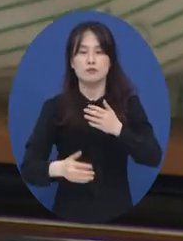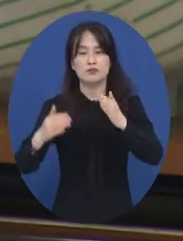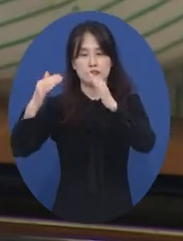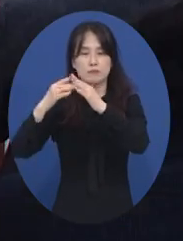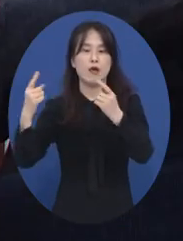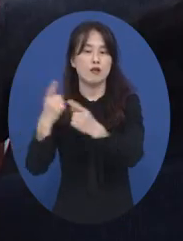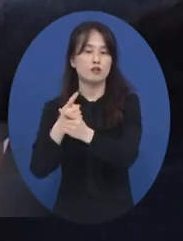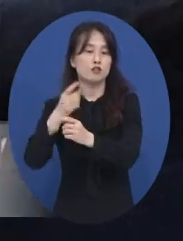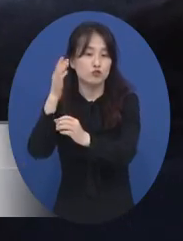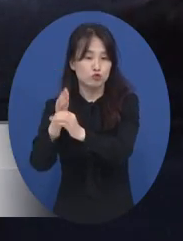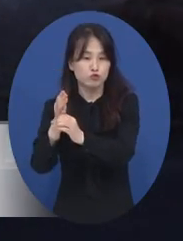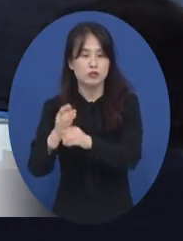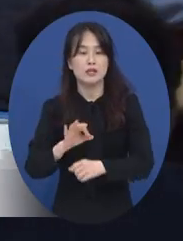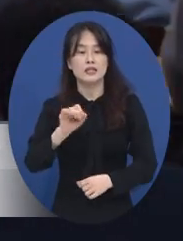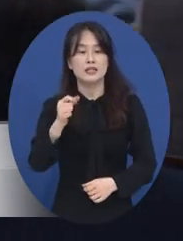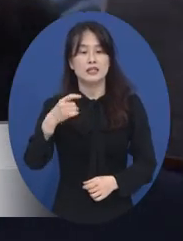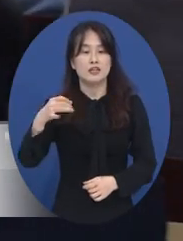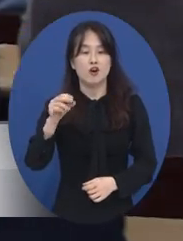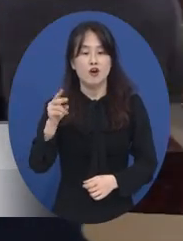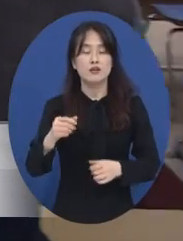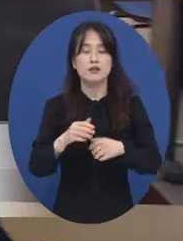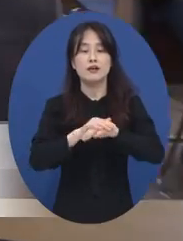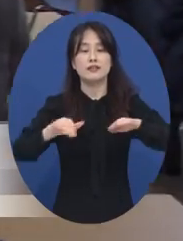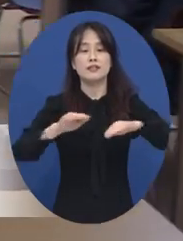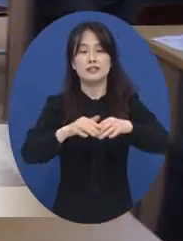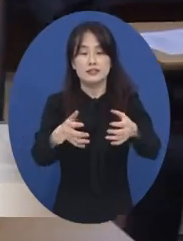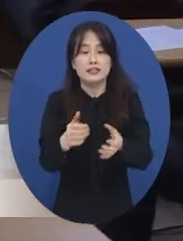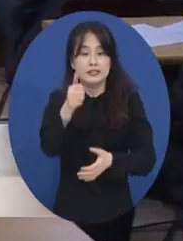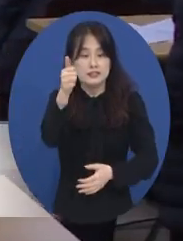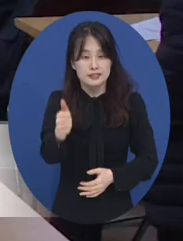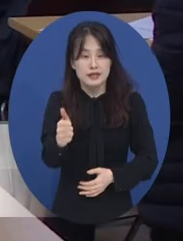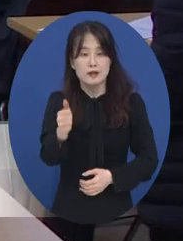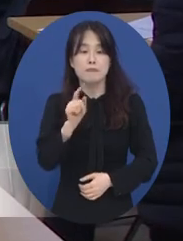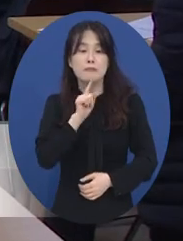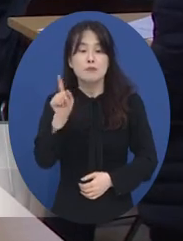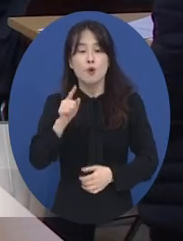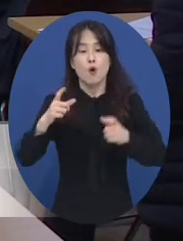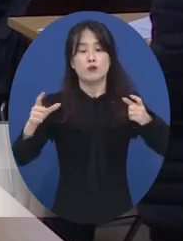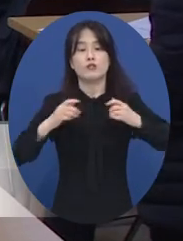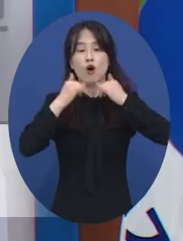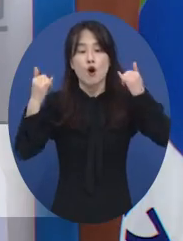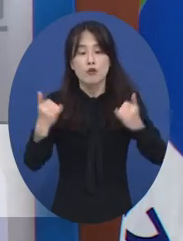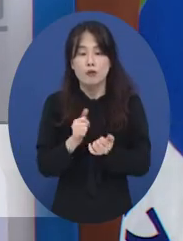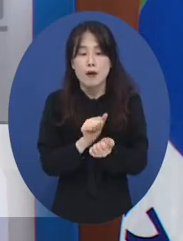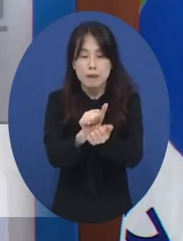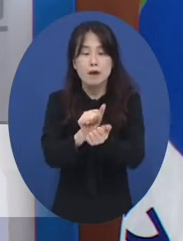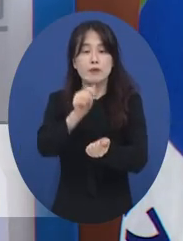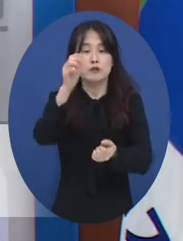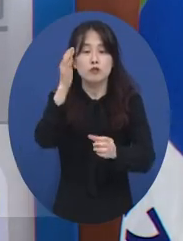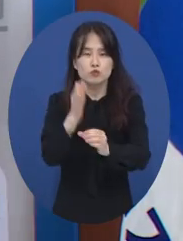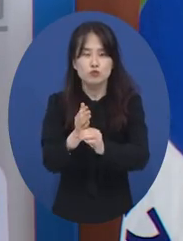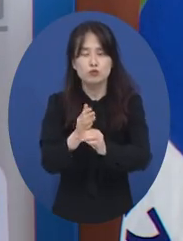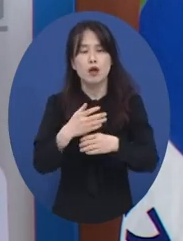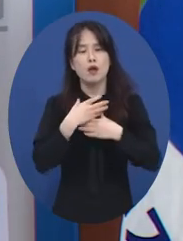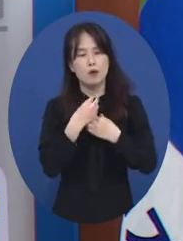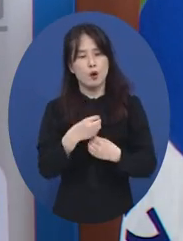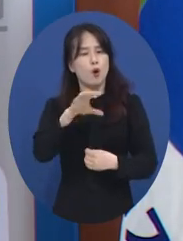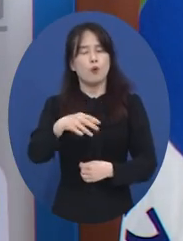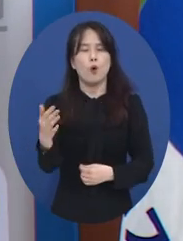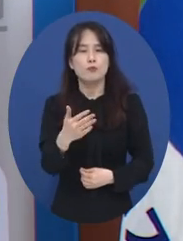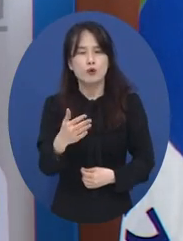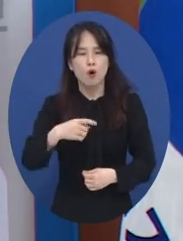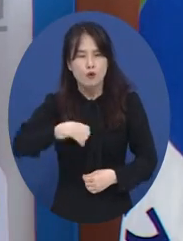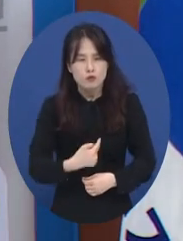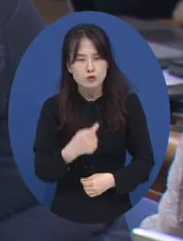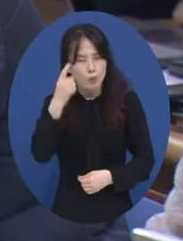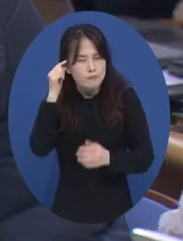있다 이희영 경우도 콘 알고 긴급 대책 딴 공동 단장은 지역사회 감염 단계에선 안전한 상혁이 따로 있을 수 없다